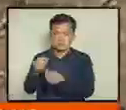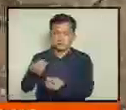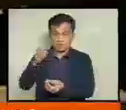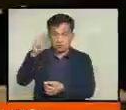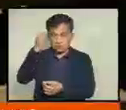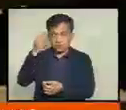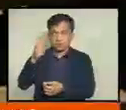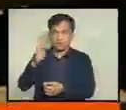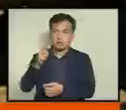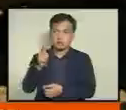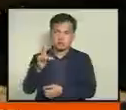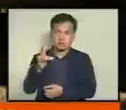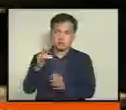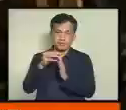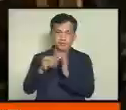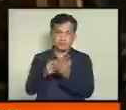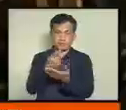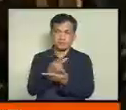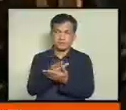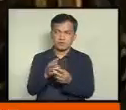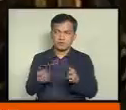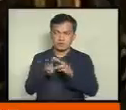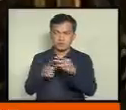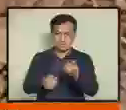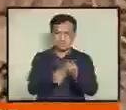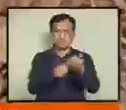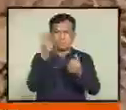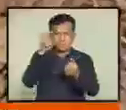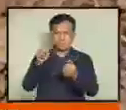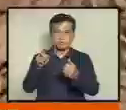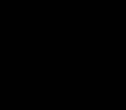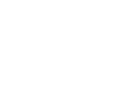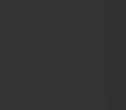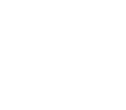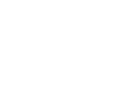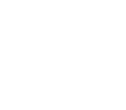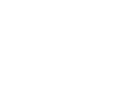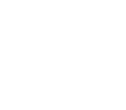gobyerno ng 25 milyong pisong halaga ng ayuda para sa mga nasalanta.